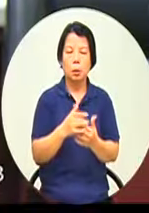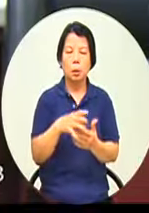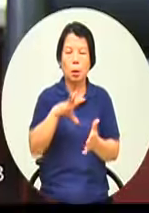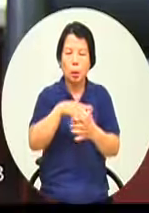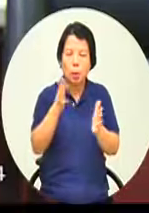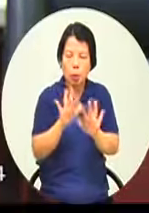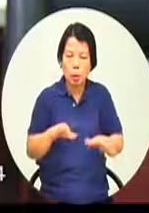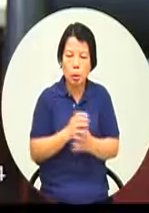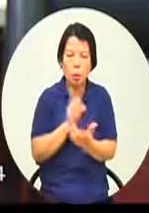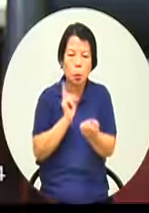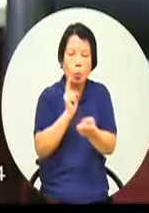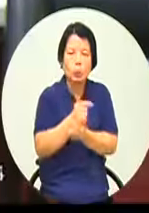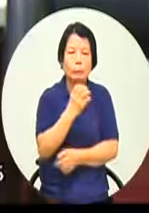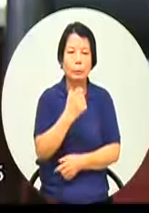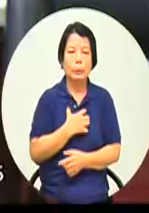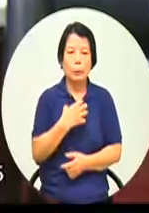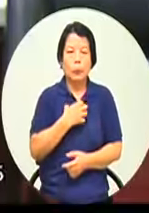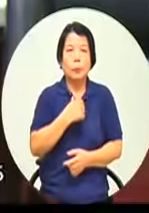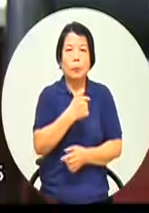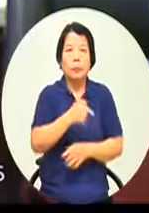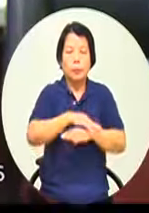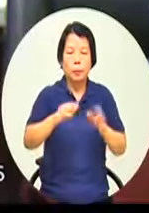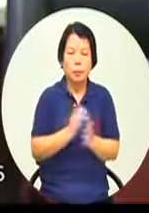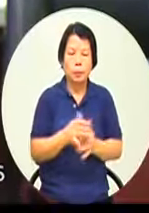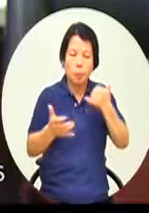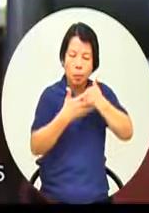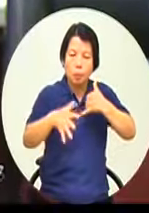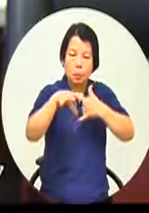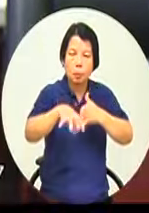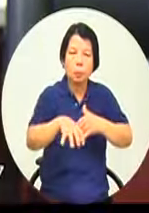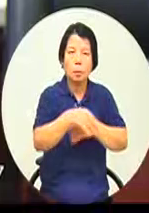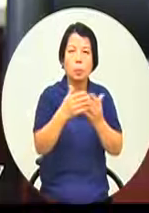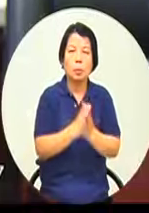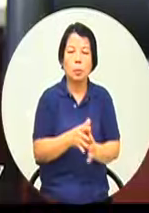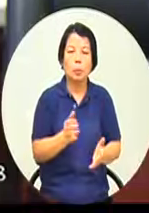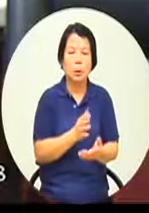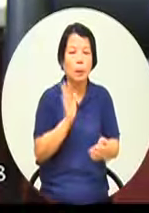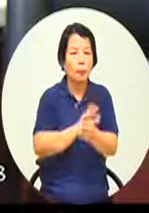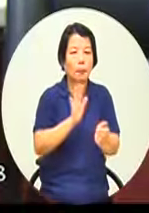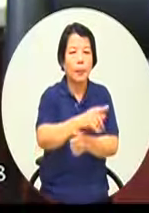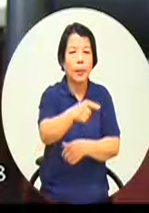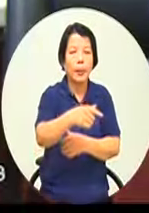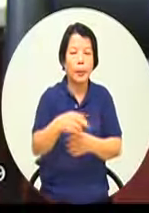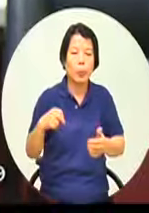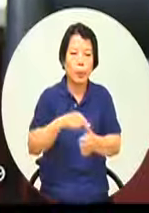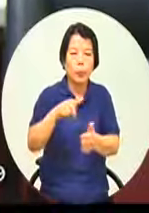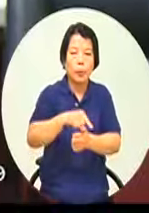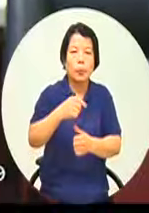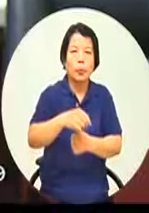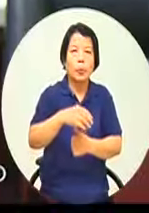啦。那本席是希望我们海洋局哦，帮我们这养殖户哦，再打开新的市场哦。